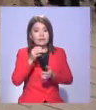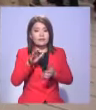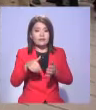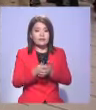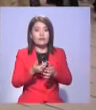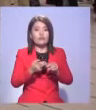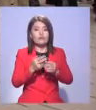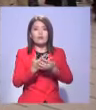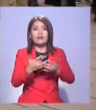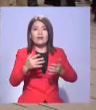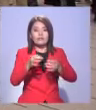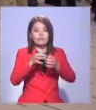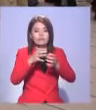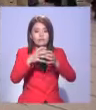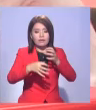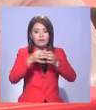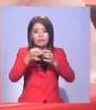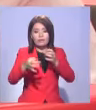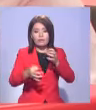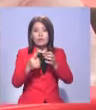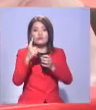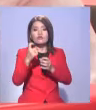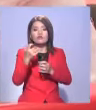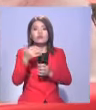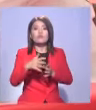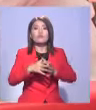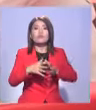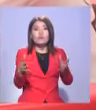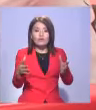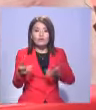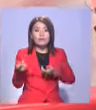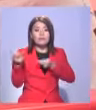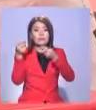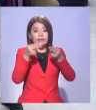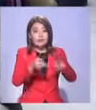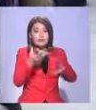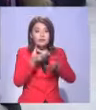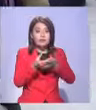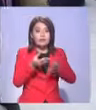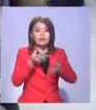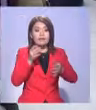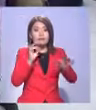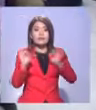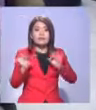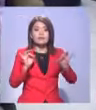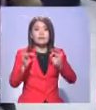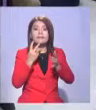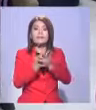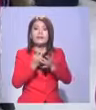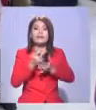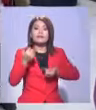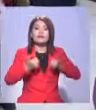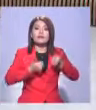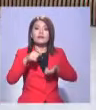Шараға әлемнің түкпір-түкпірінен 150-ден аса автор келді. Олар өз өнімдерін жарнамалап, тұсаукесерін де өткізді. Ең бастысы